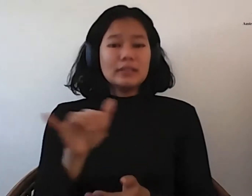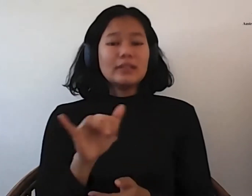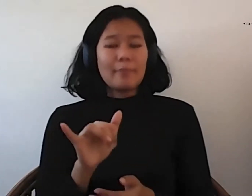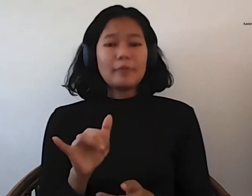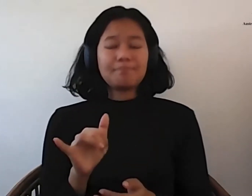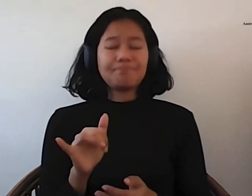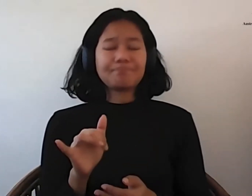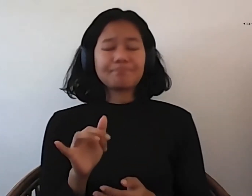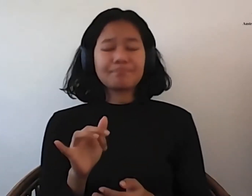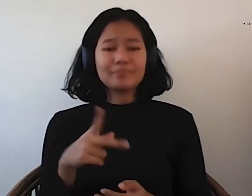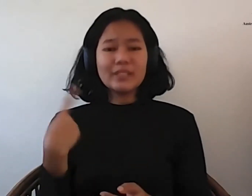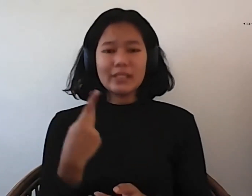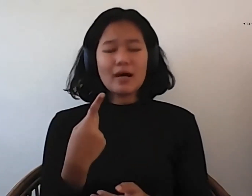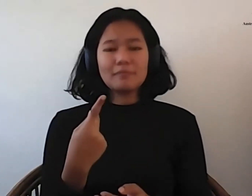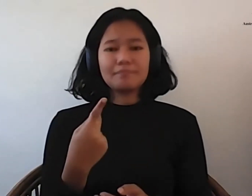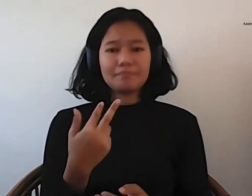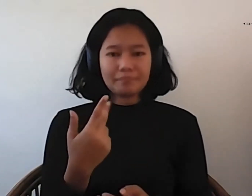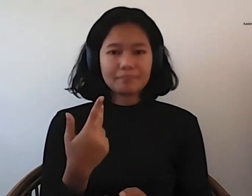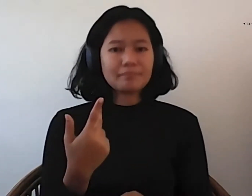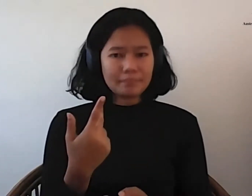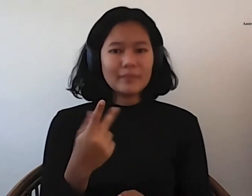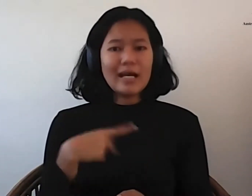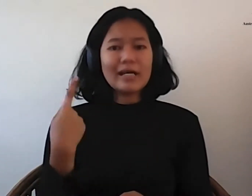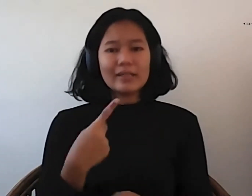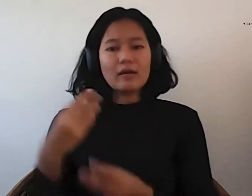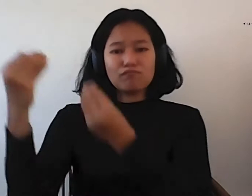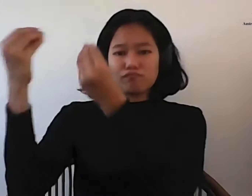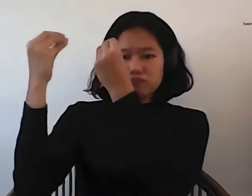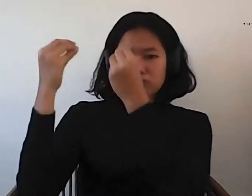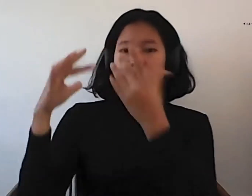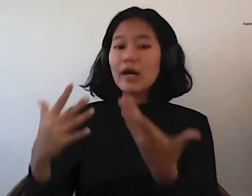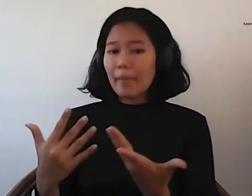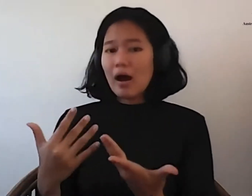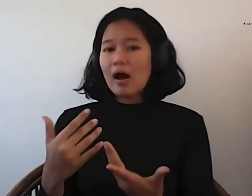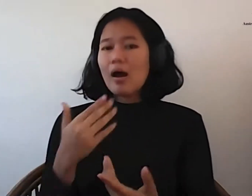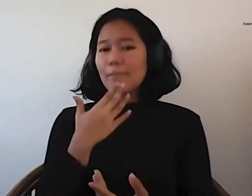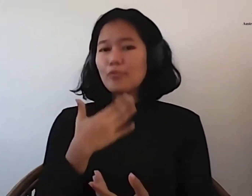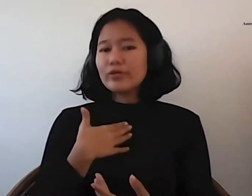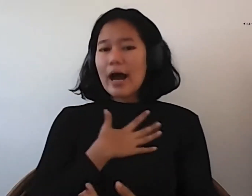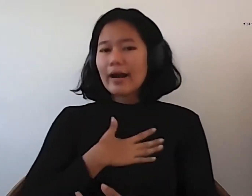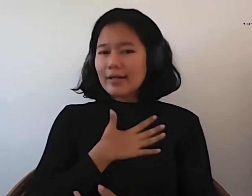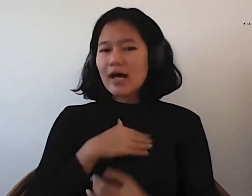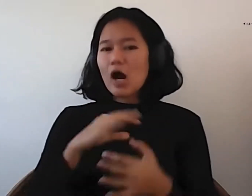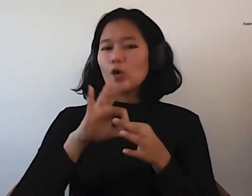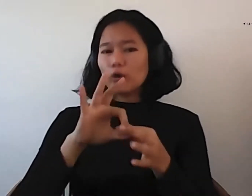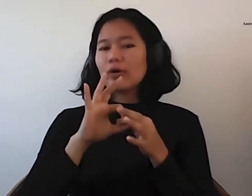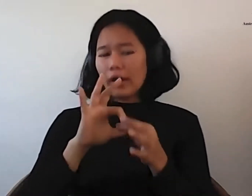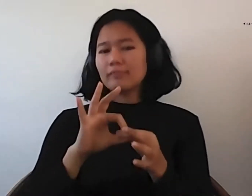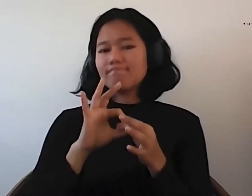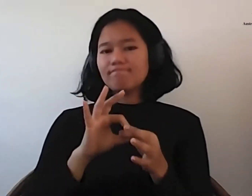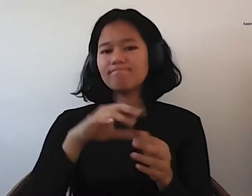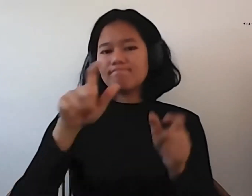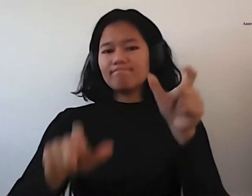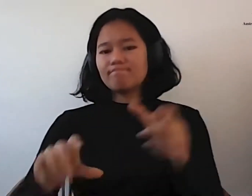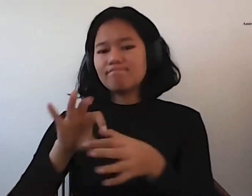itu memang dididik itu untuk ada rasa gotong royong dan solidar kepada